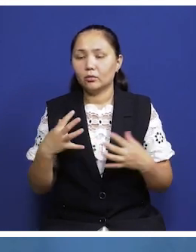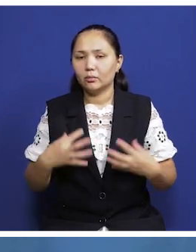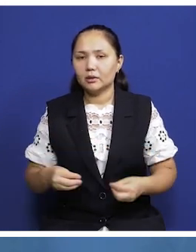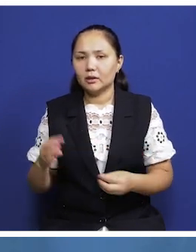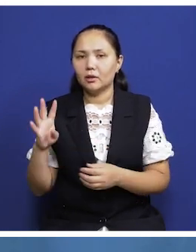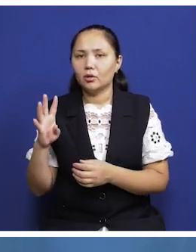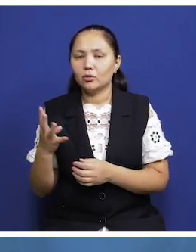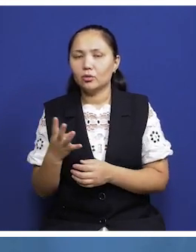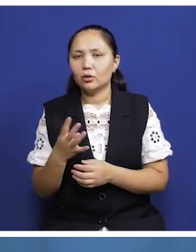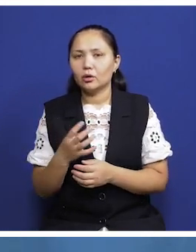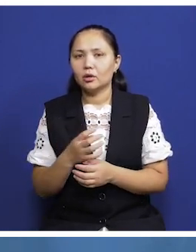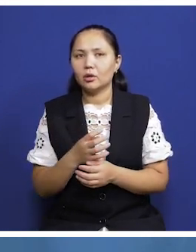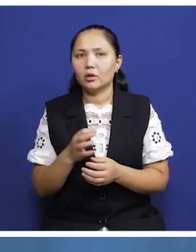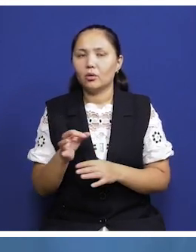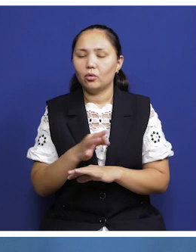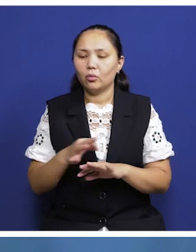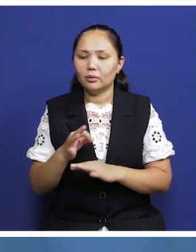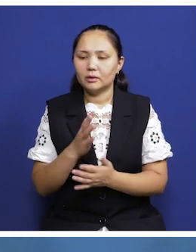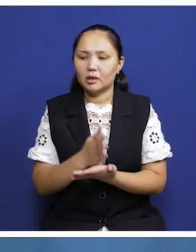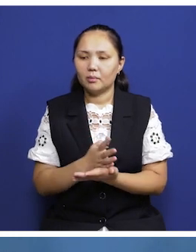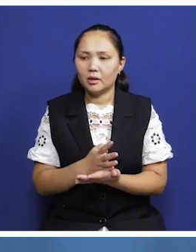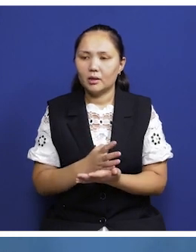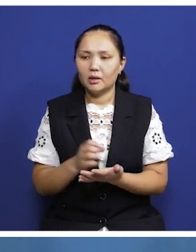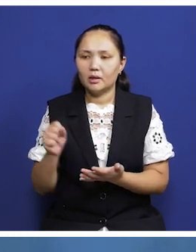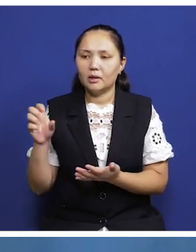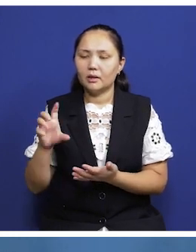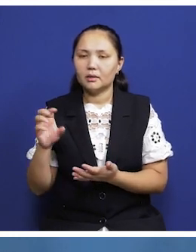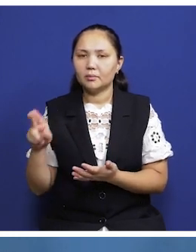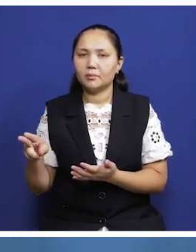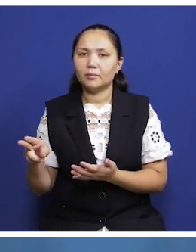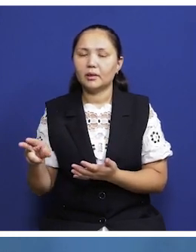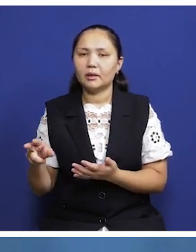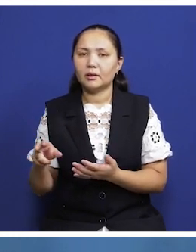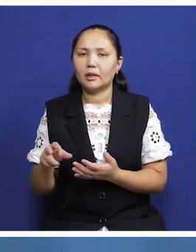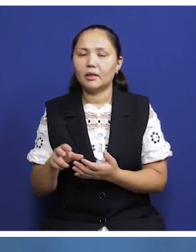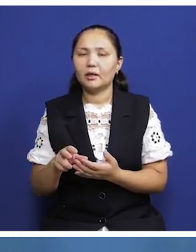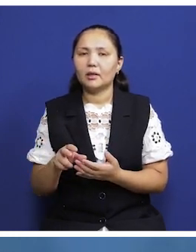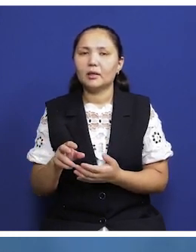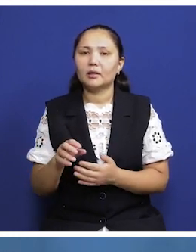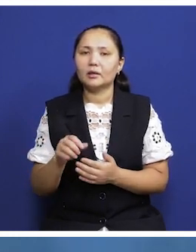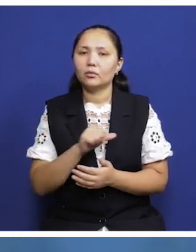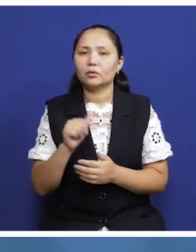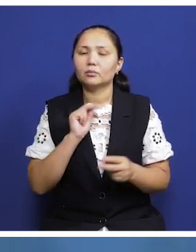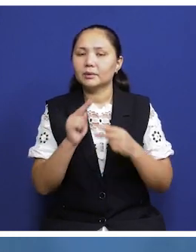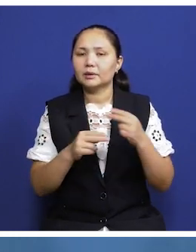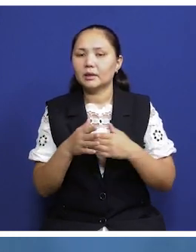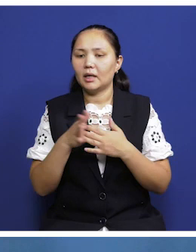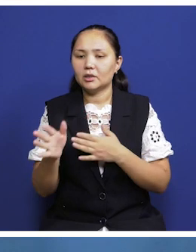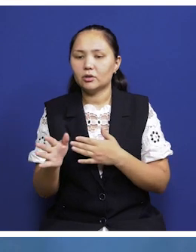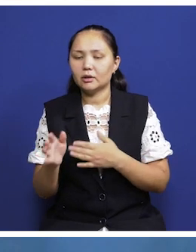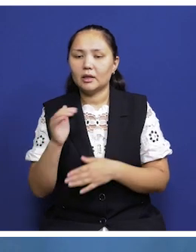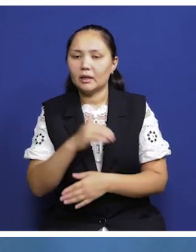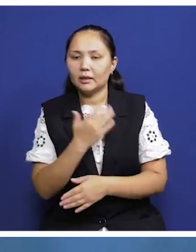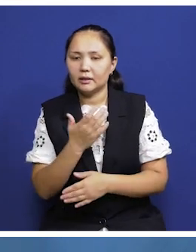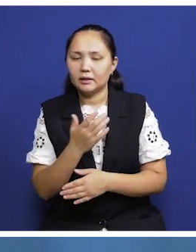бізде ауыл округтер белгілеп отырсақ, АЭС алушыларға ондай шектеу жоқ. Егер де өз кәсібін ашам, АЭС алушылар сондай немесе ауыл